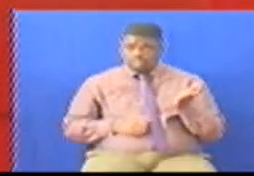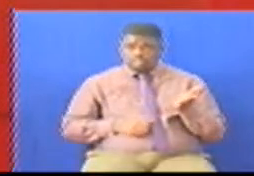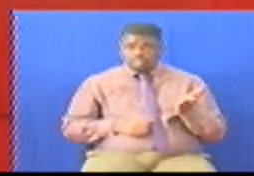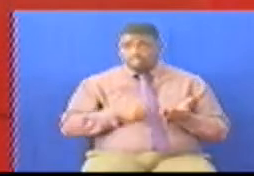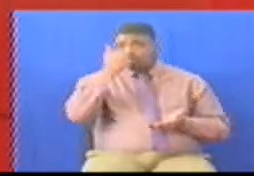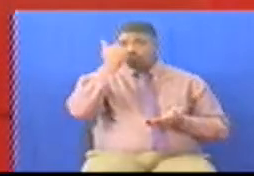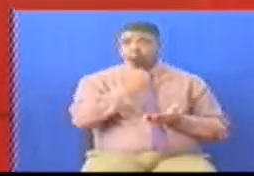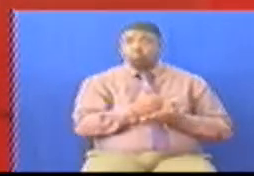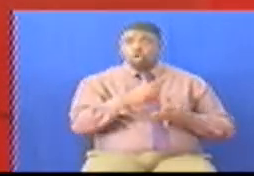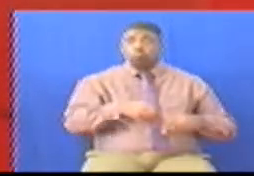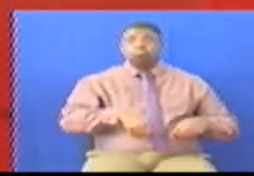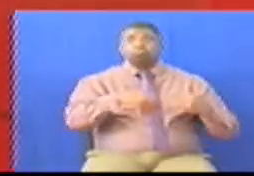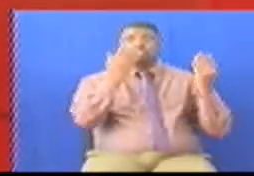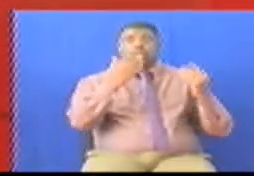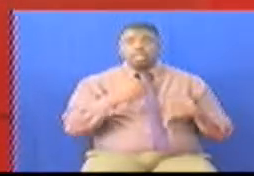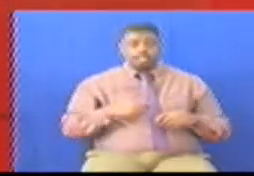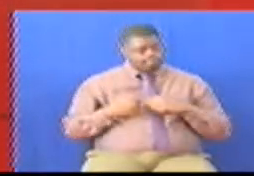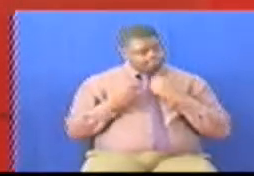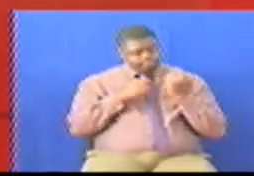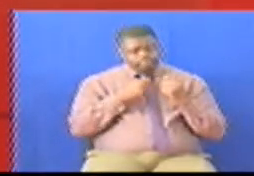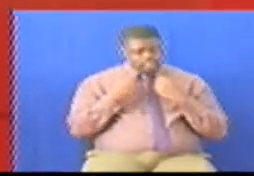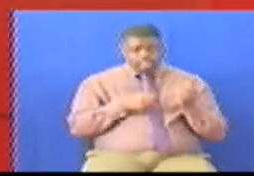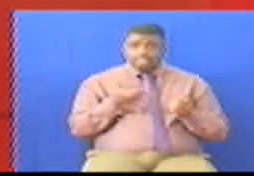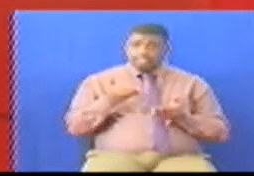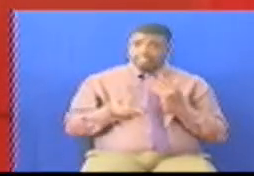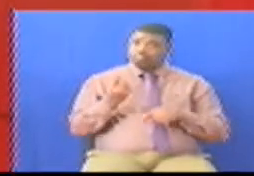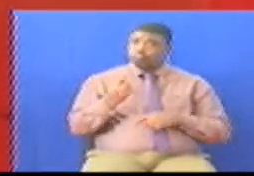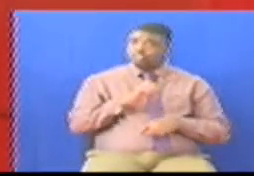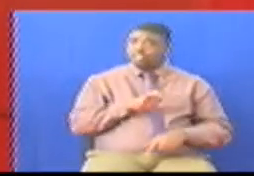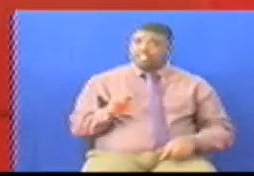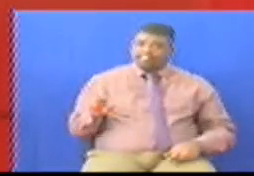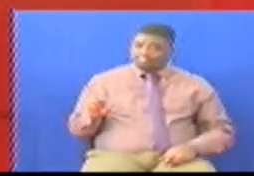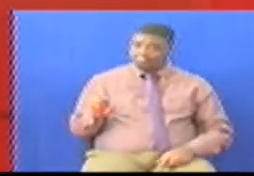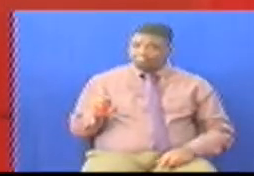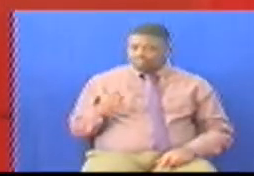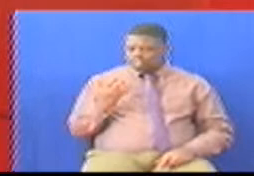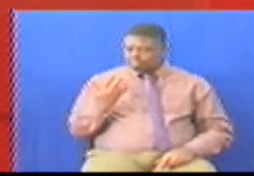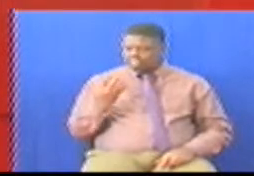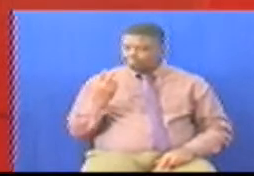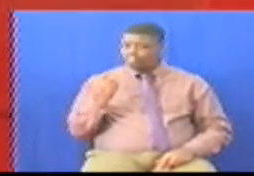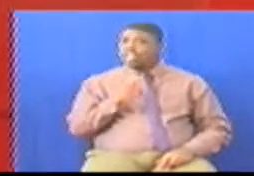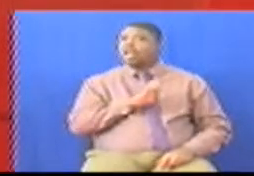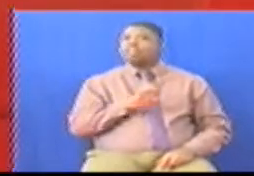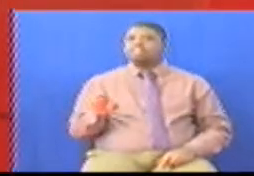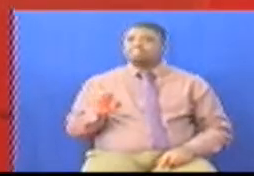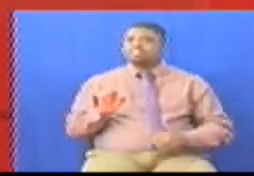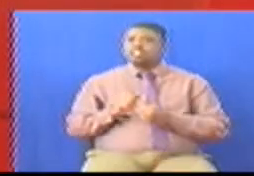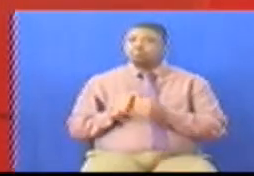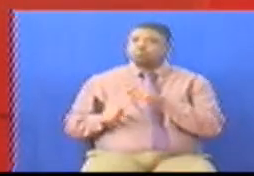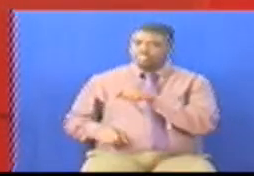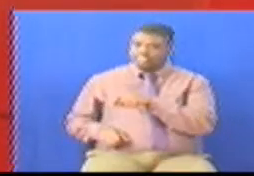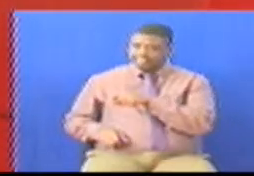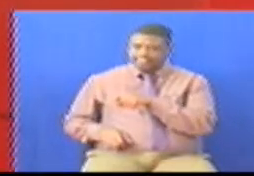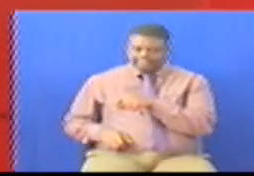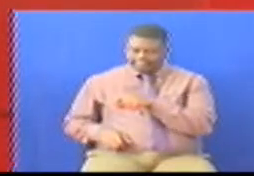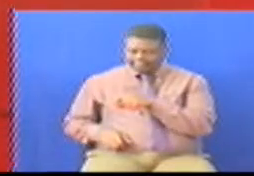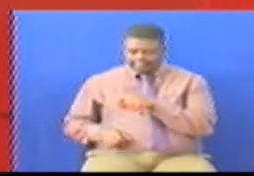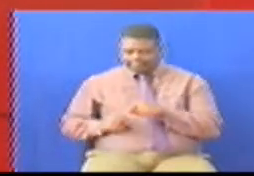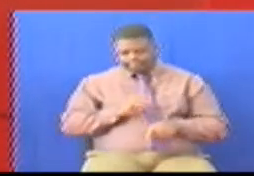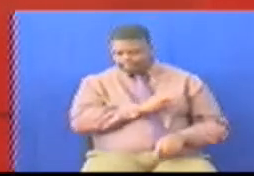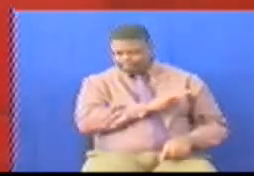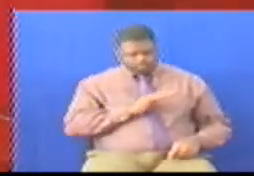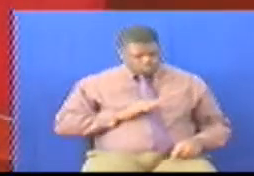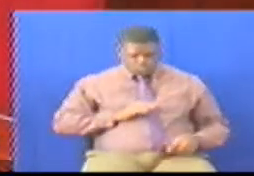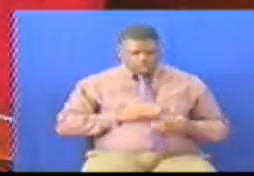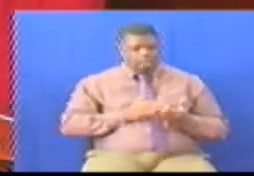waliamua kuuza miwa, na kwa tani moja ilikuwa shilingi 52,000. Jambo ambalo, Mheshimiwa Spika, kwanza bodi haiku